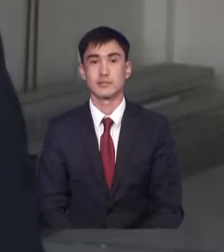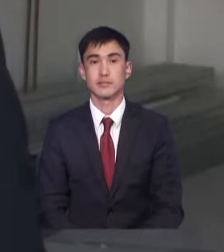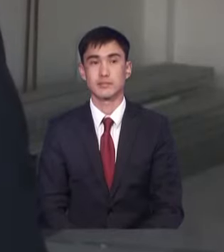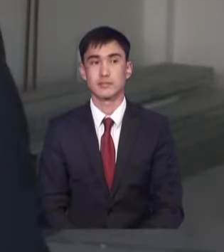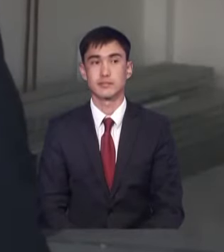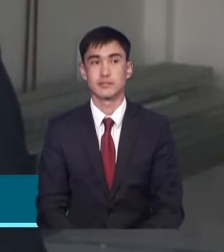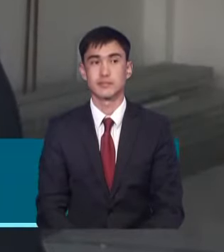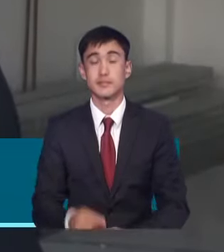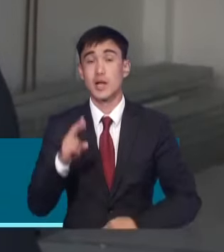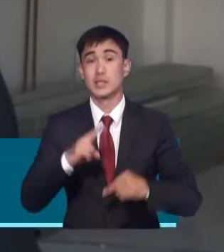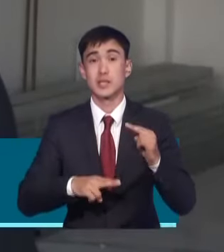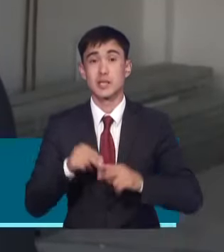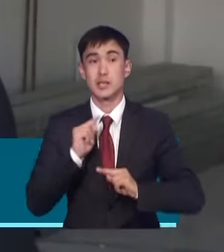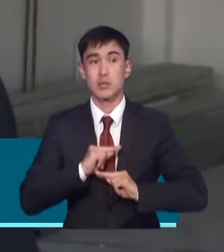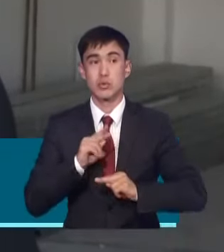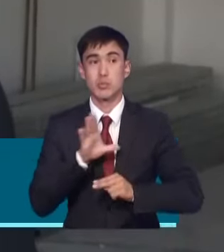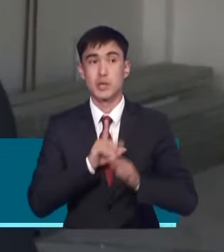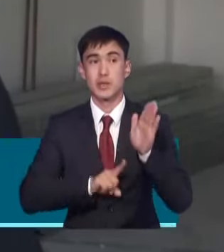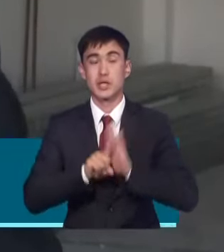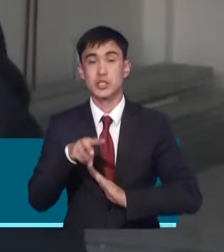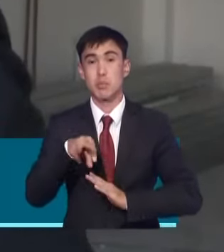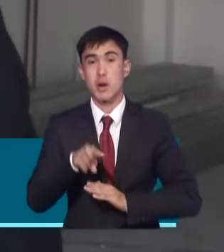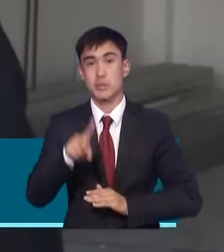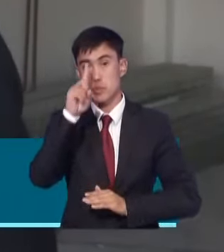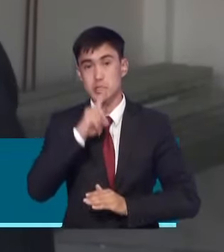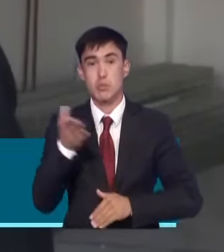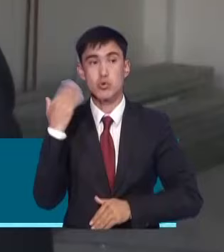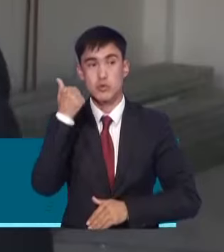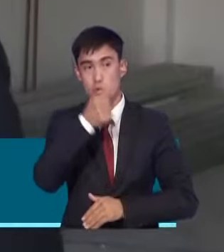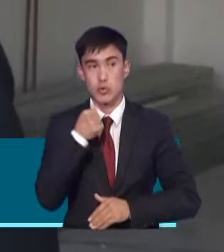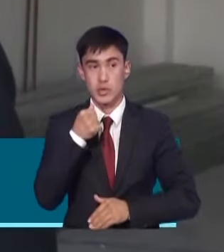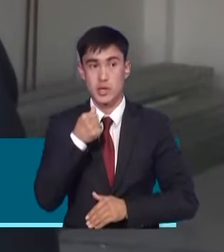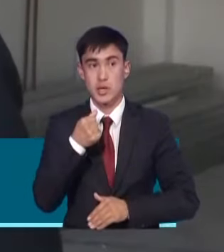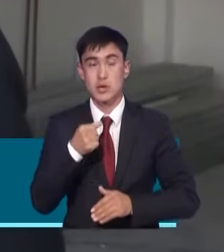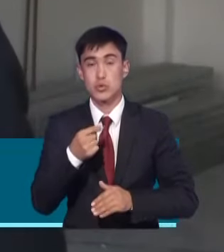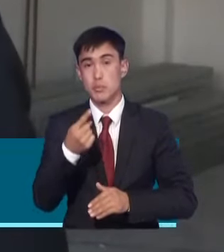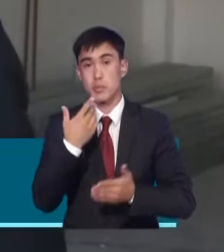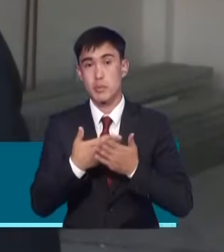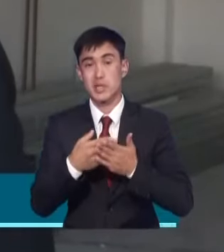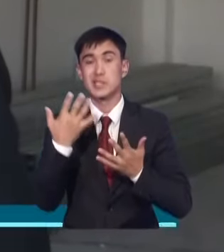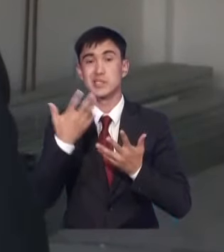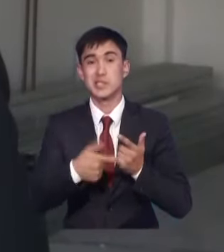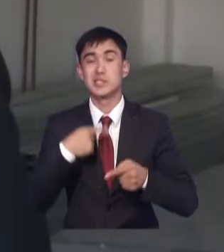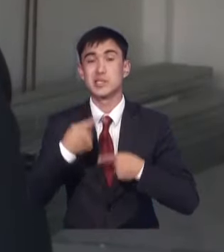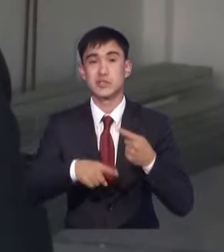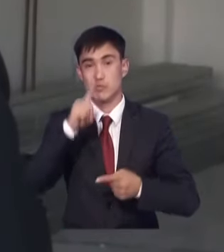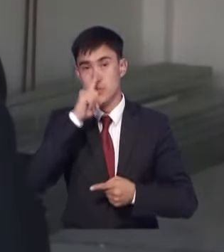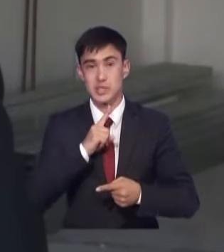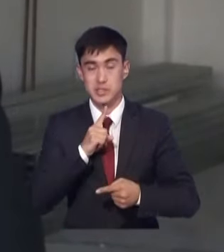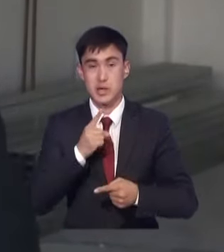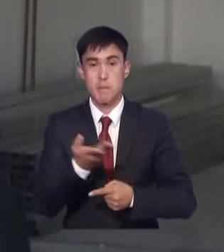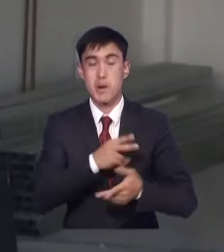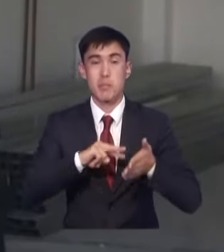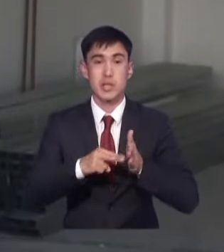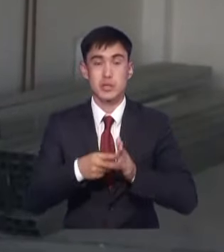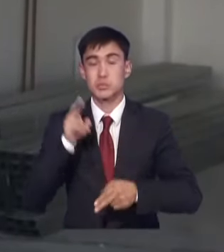искусств строительные работы были начаты в марте месяце прошлого года и уже приблизительно к середине следующего месяца мы